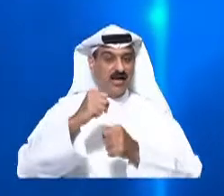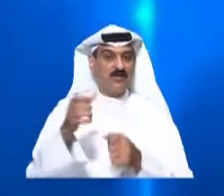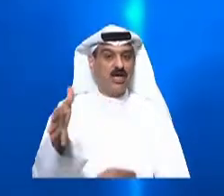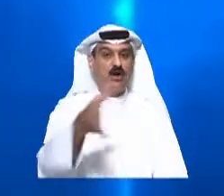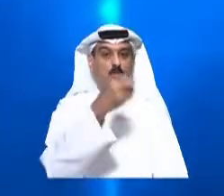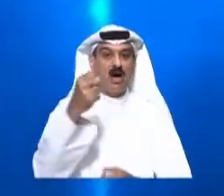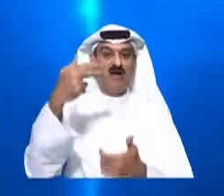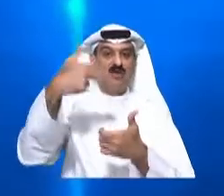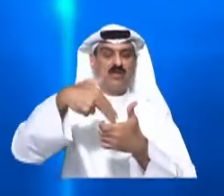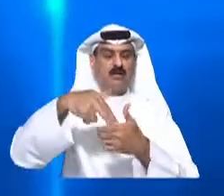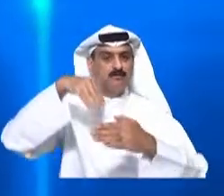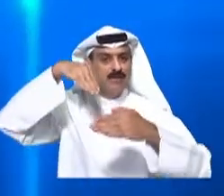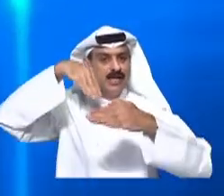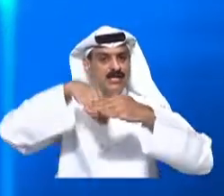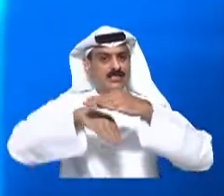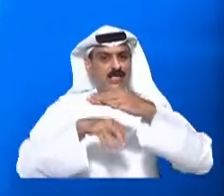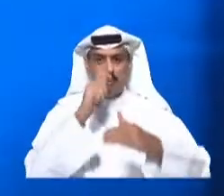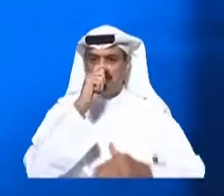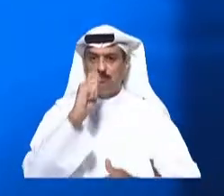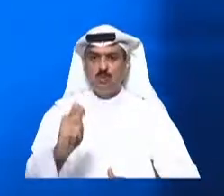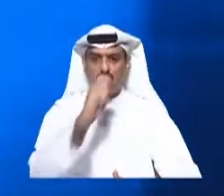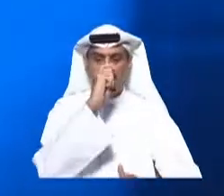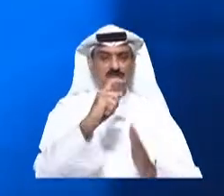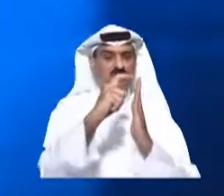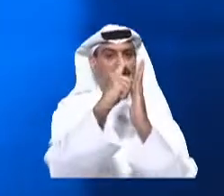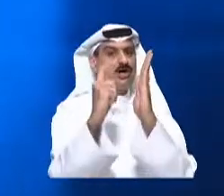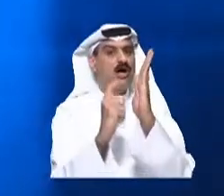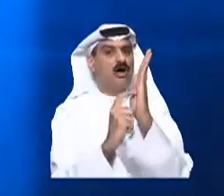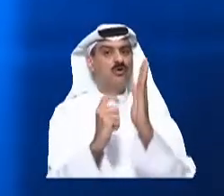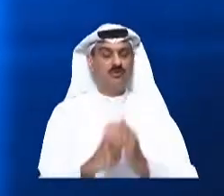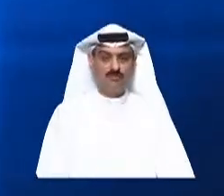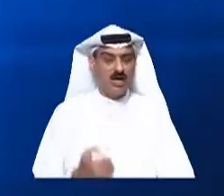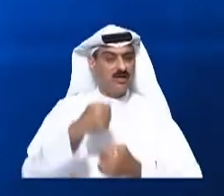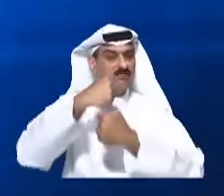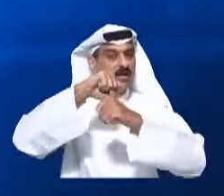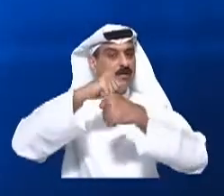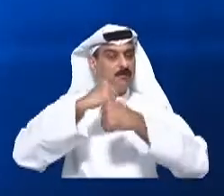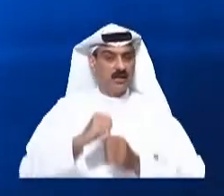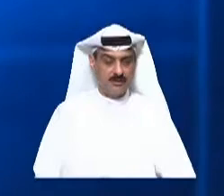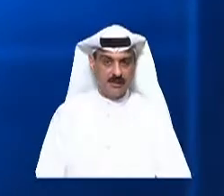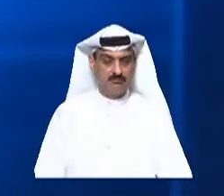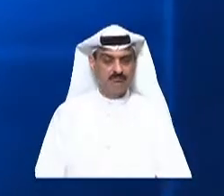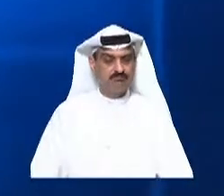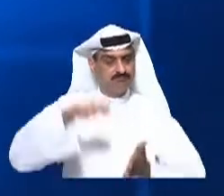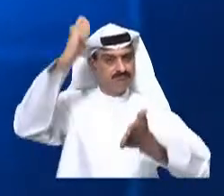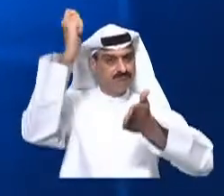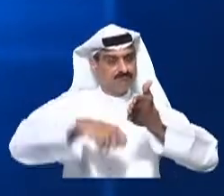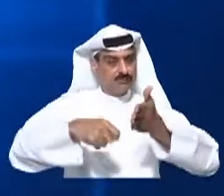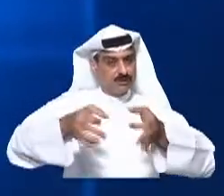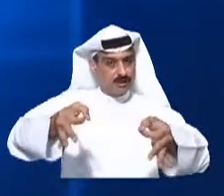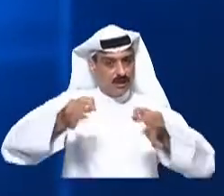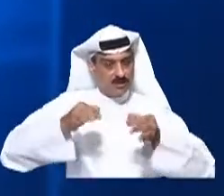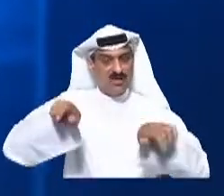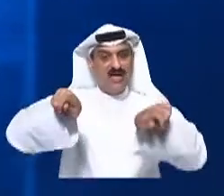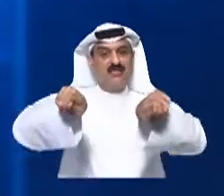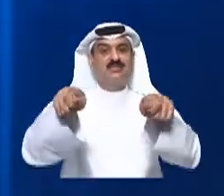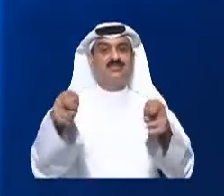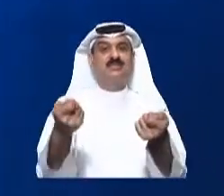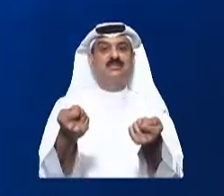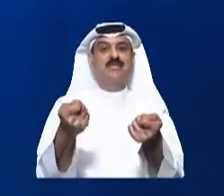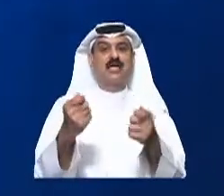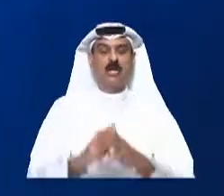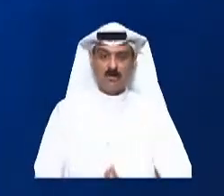على سراديب مخالفة لنظم ولوائح البلدية، حيث تم اتخاذ الإجراءات اللازمة بإغلاقها من